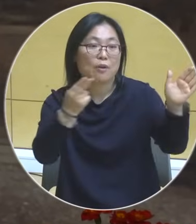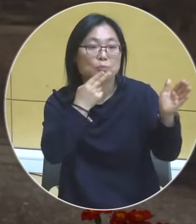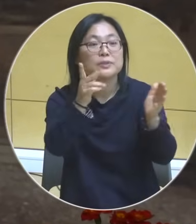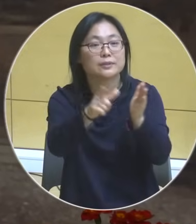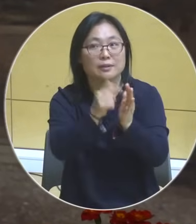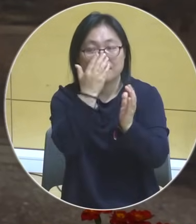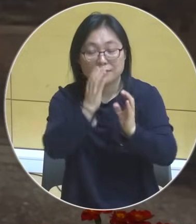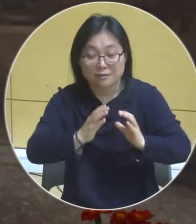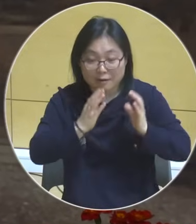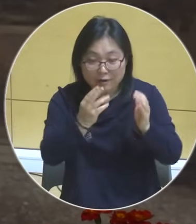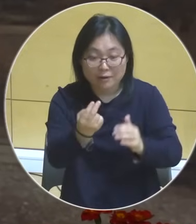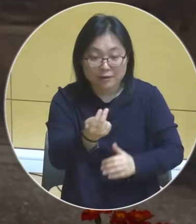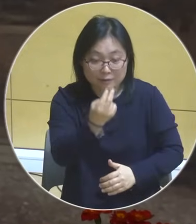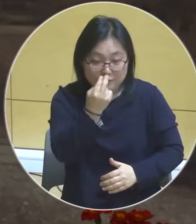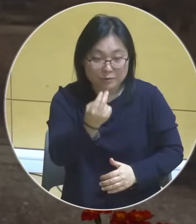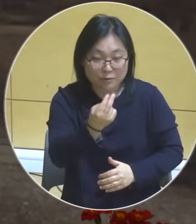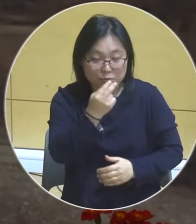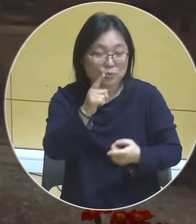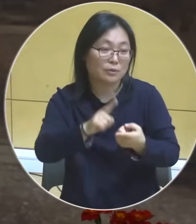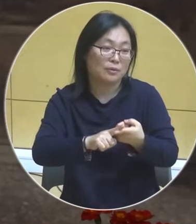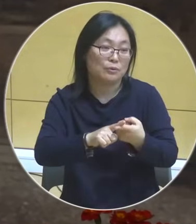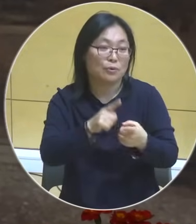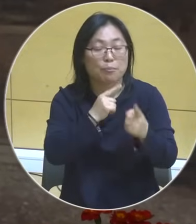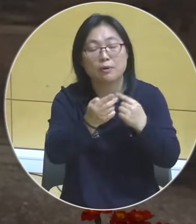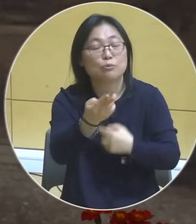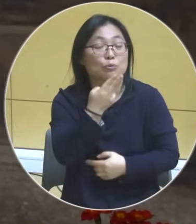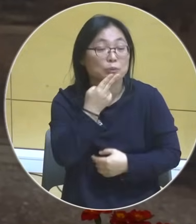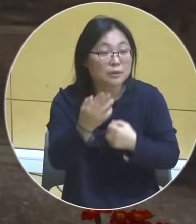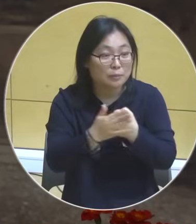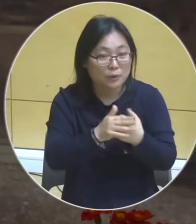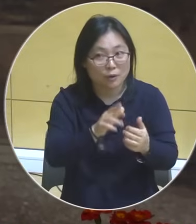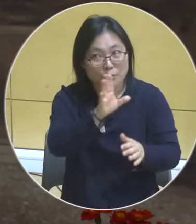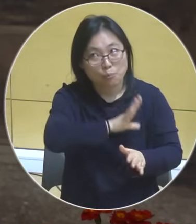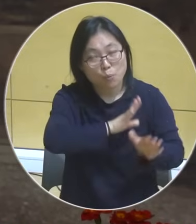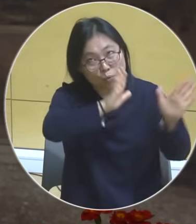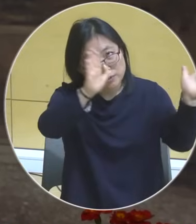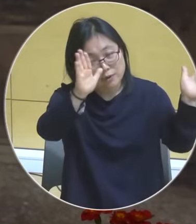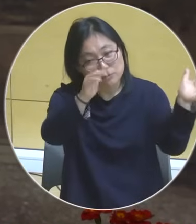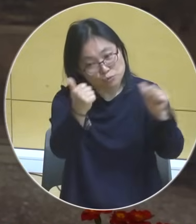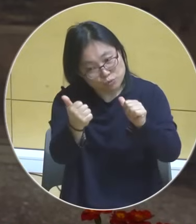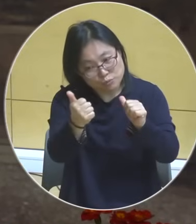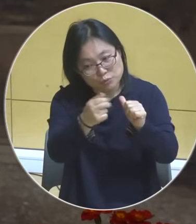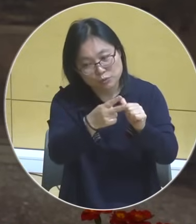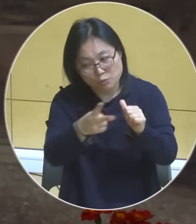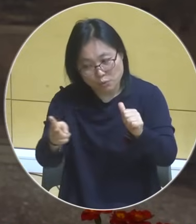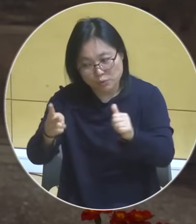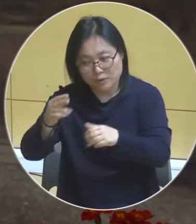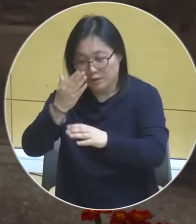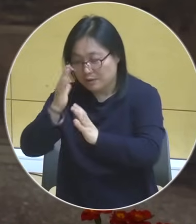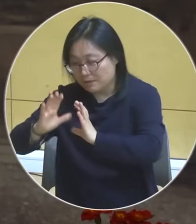백성의 생존의 문제를 이야기할 수 없기 때문에 바로 모세의 죽음은 이스라엘